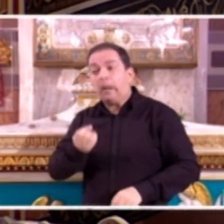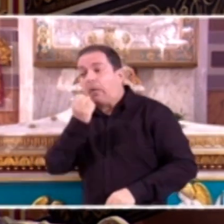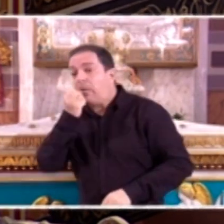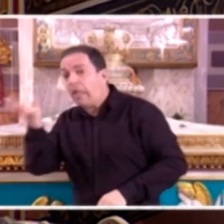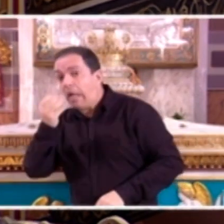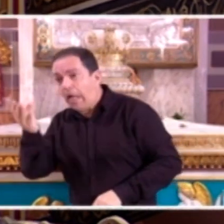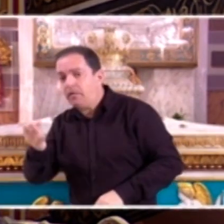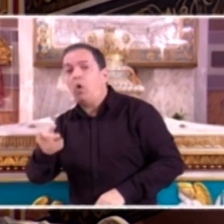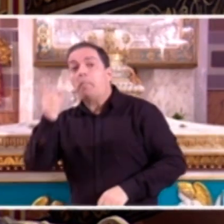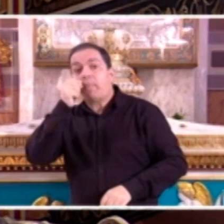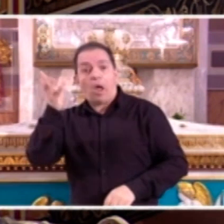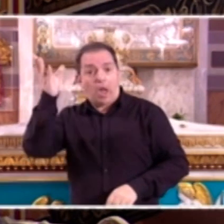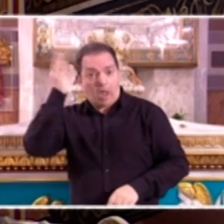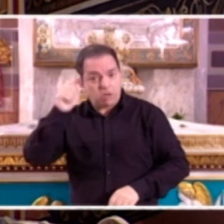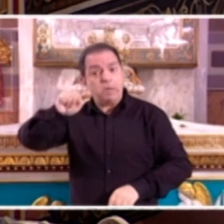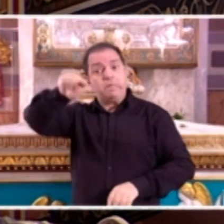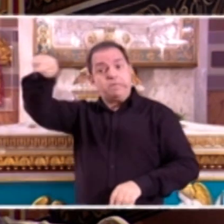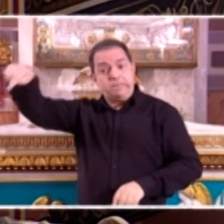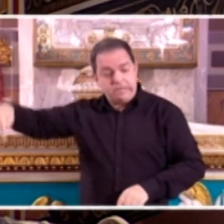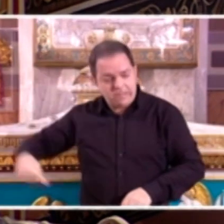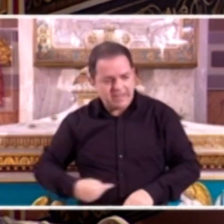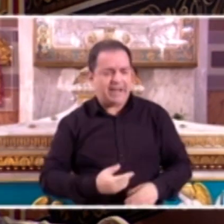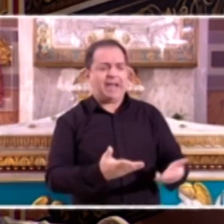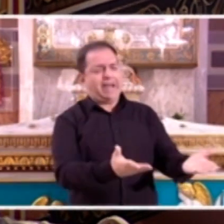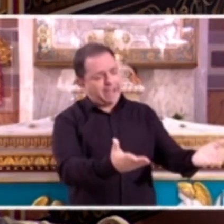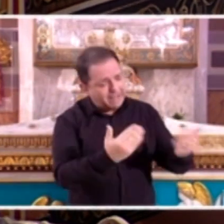αυτού εξελθόν